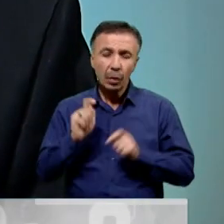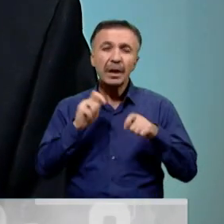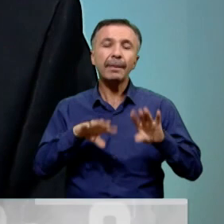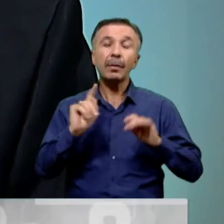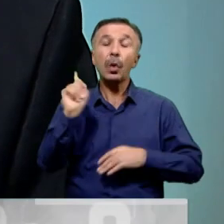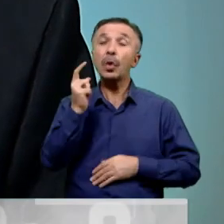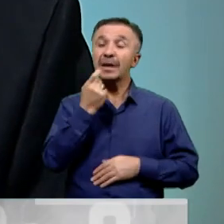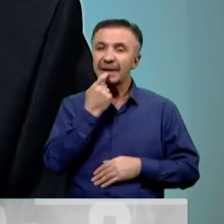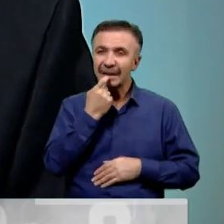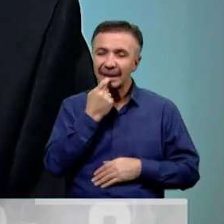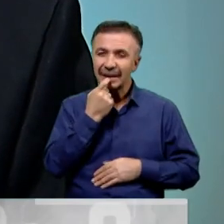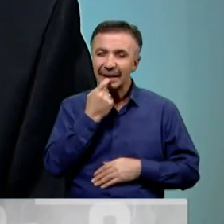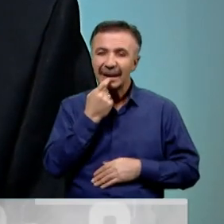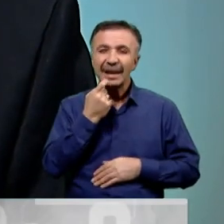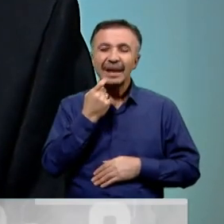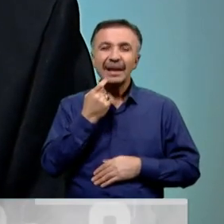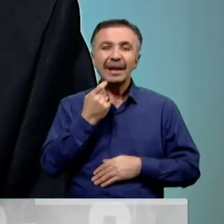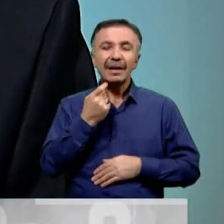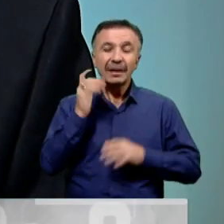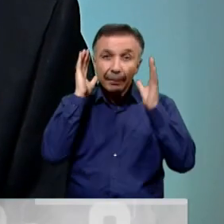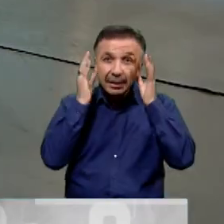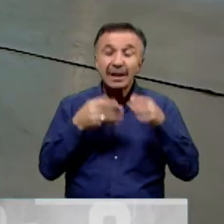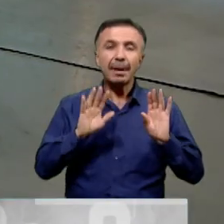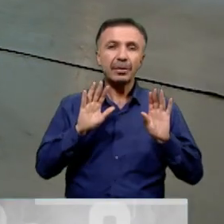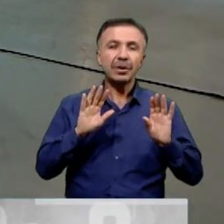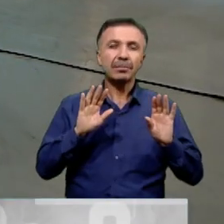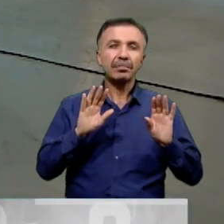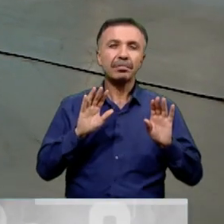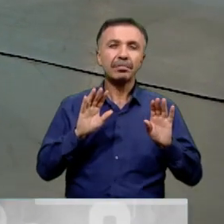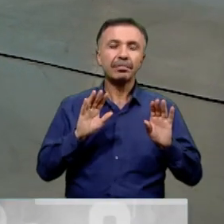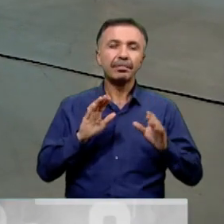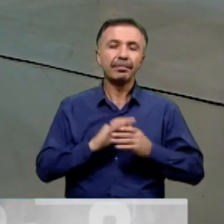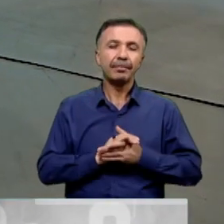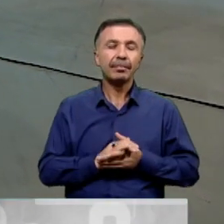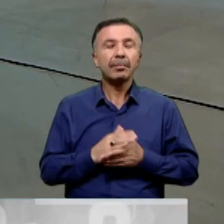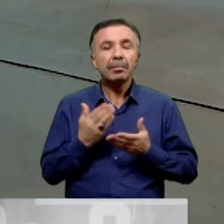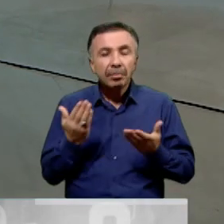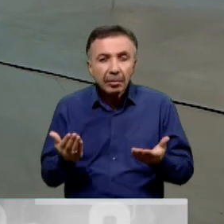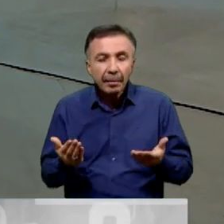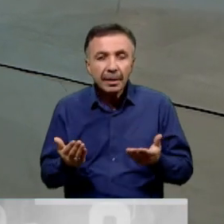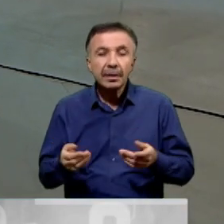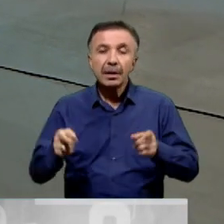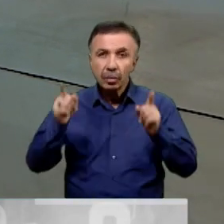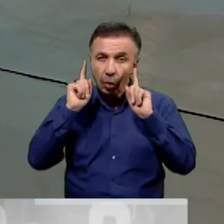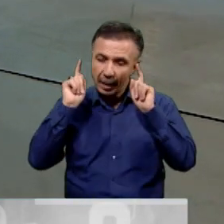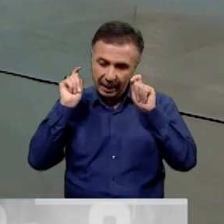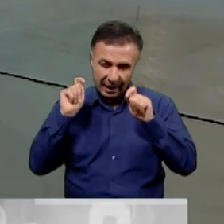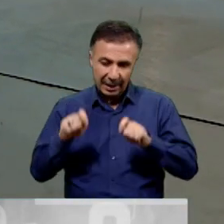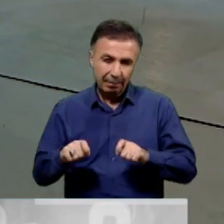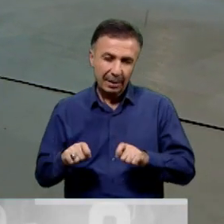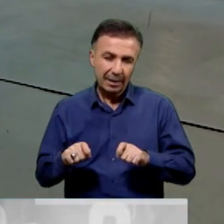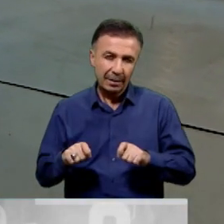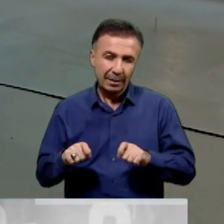yıl yapılmamış, yani emri uyulmamış. Tabi tevbe istiğfar etmenin, tevbe etmenin yolu